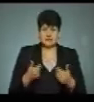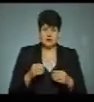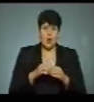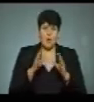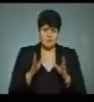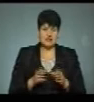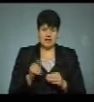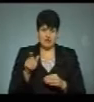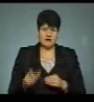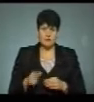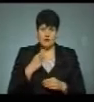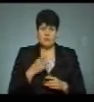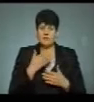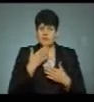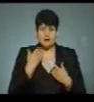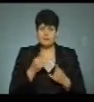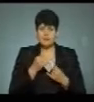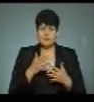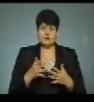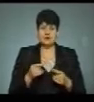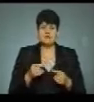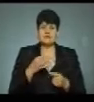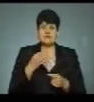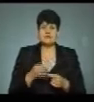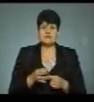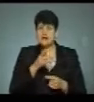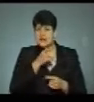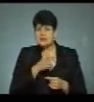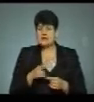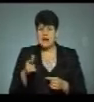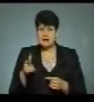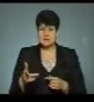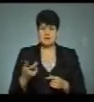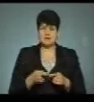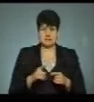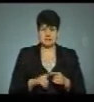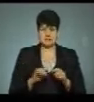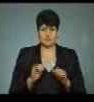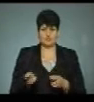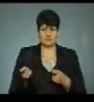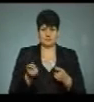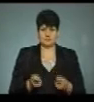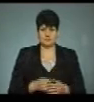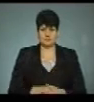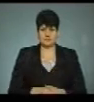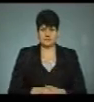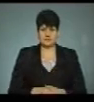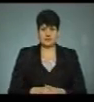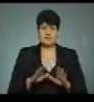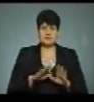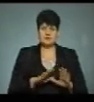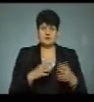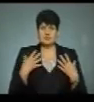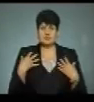оптовика, кажуть, немає, ми не можемо вам навіть визначити, в які терміни ці засоби захисту будуть поставлені. Заступниця